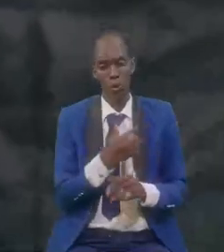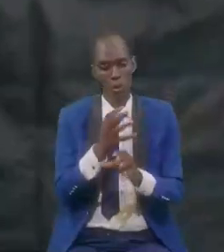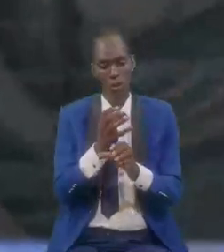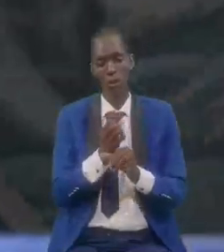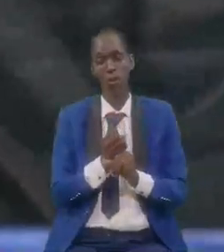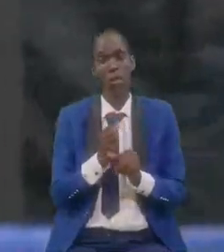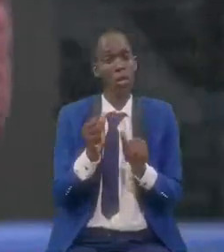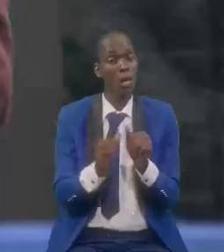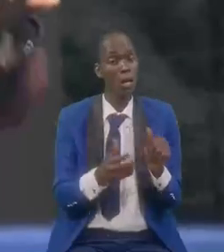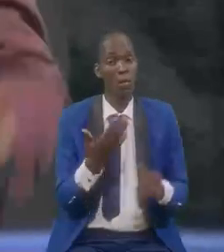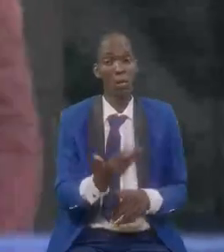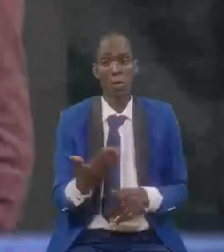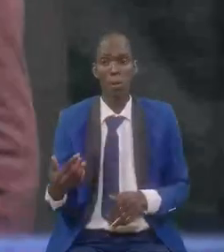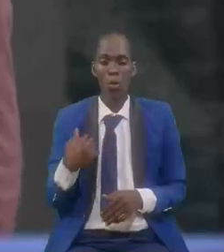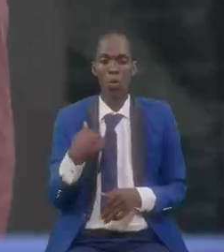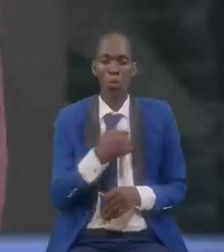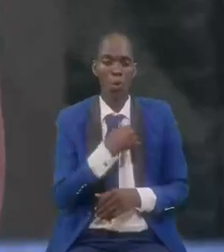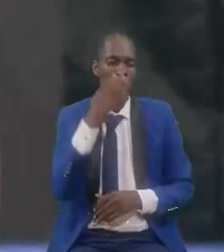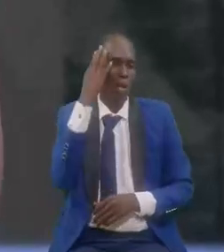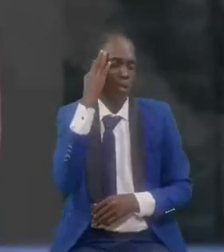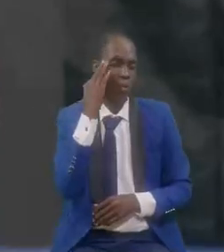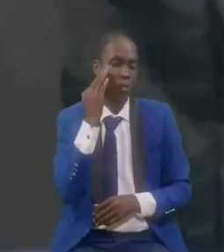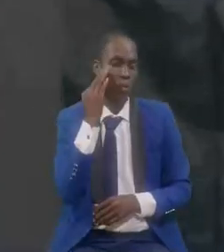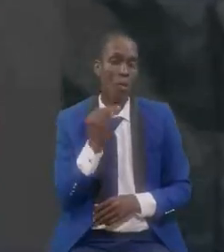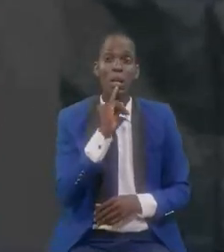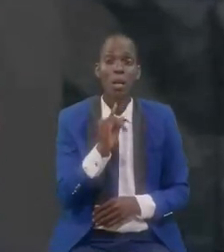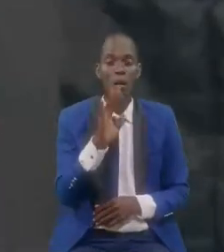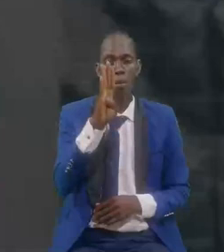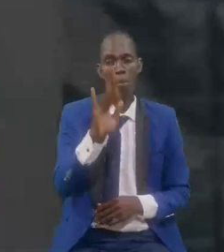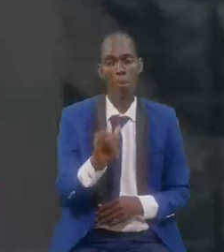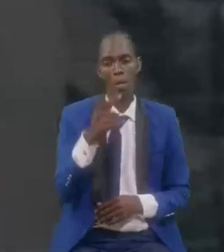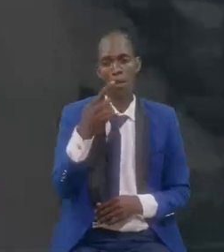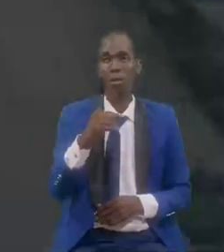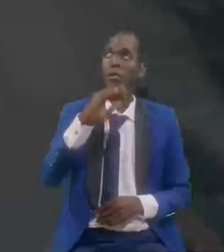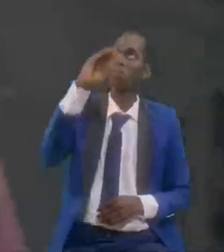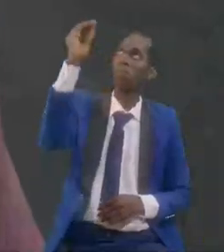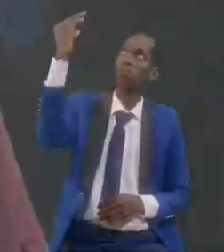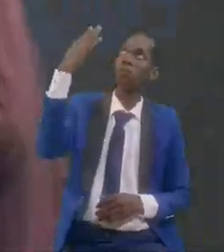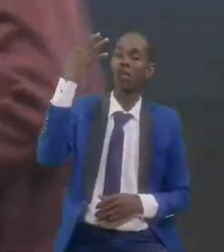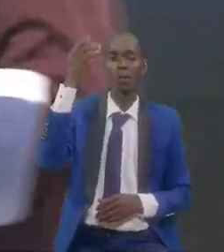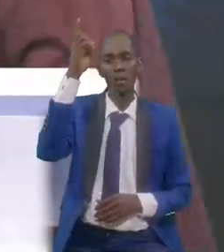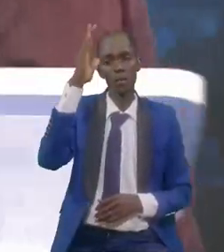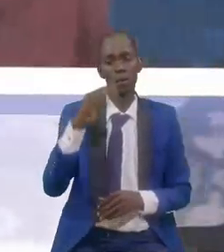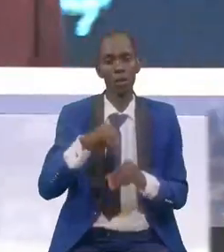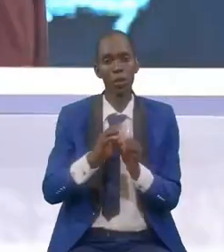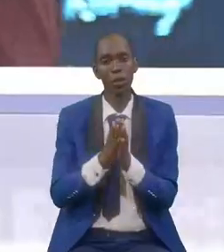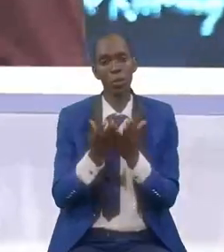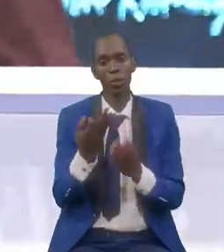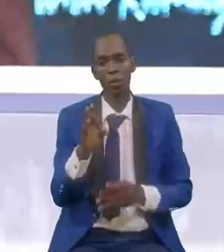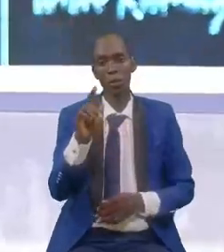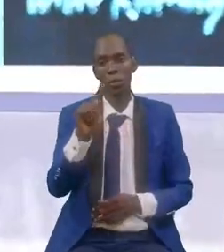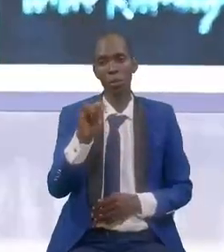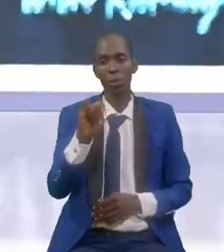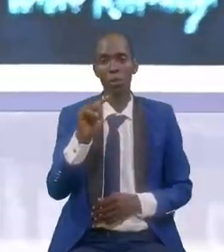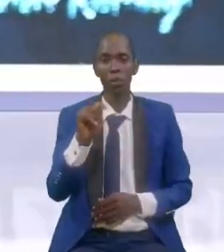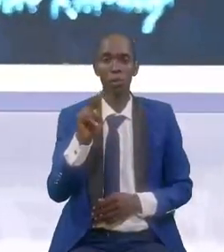recevons, pour que tout ce que nous expérimentons, c'est par la grâce de Dieu. En Tite au